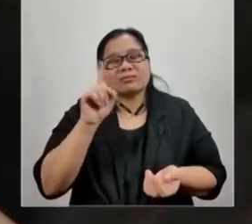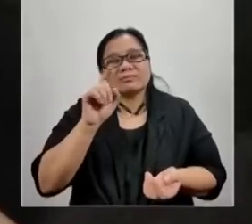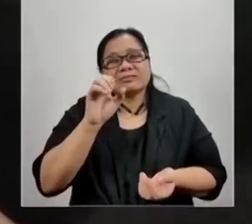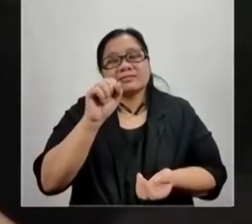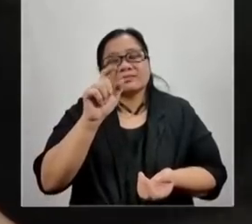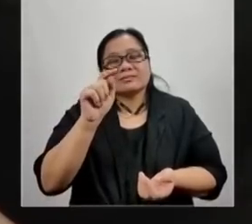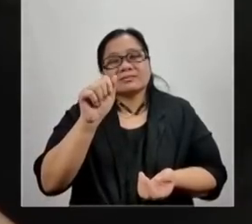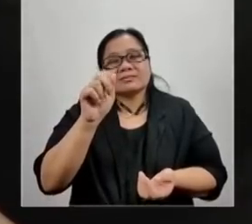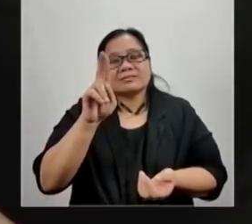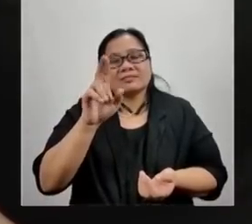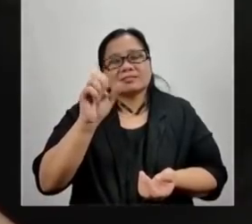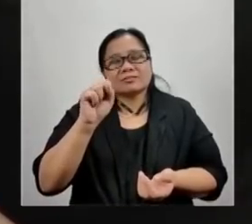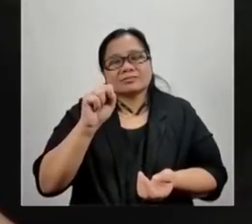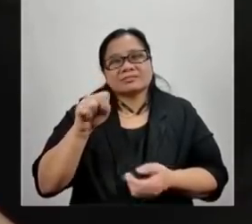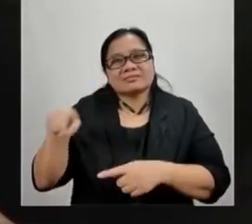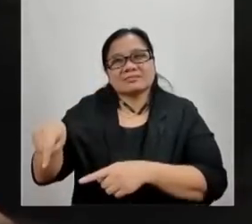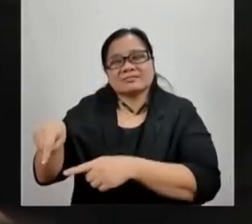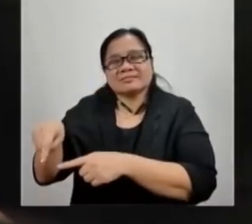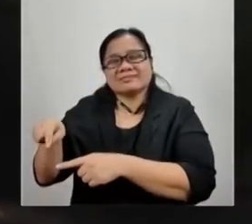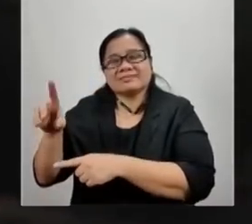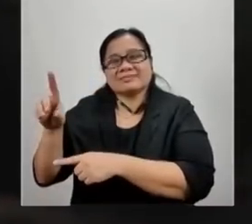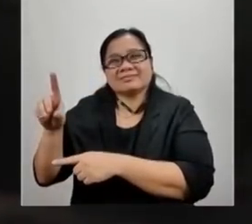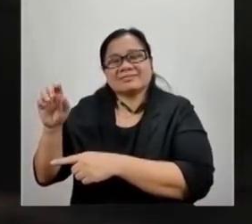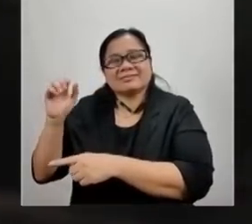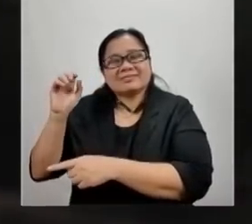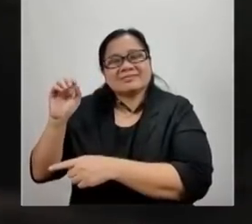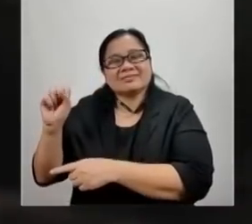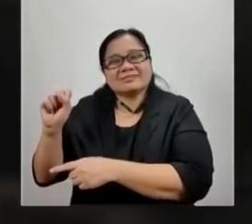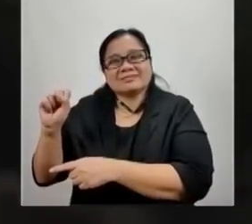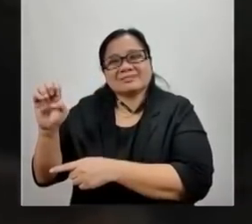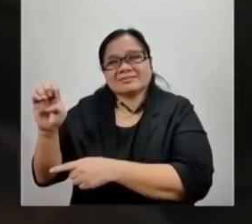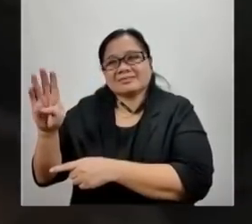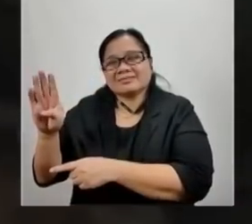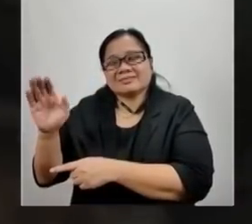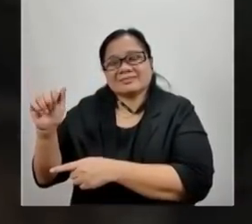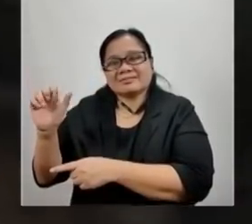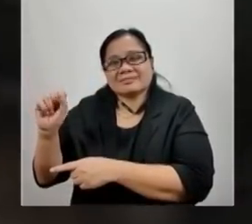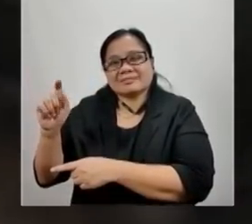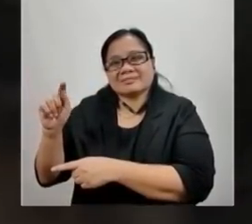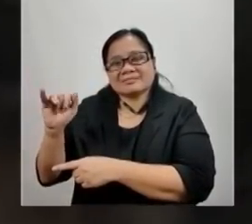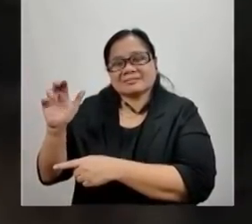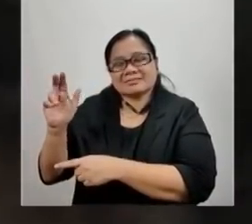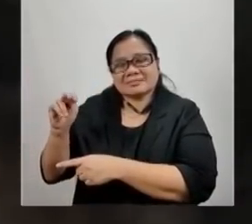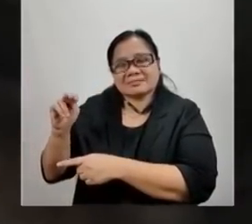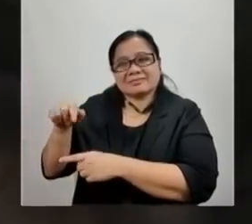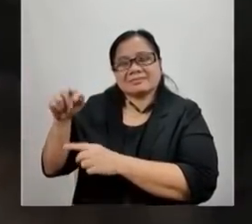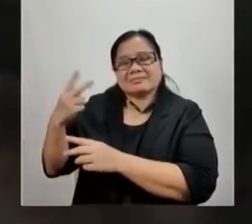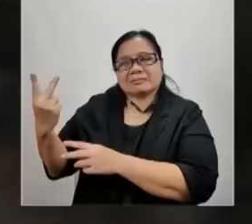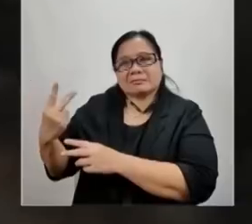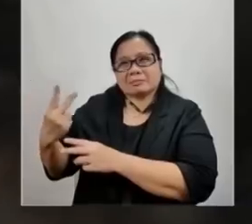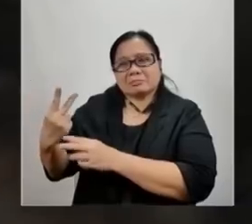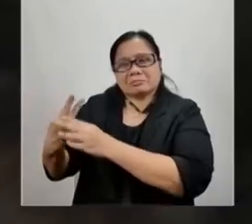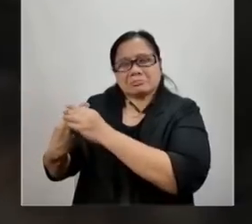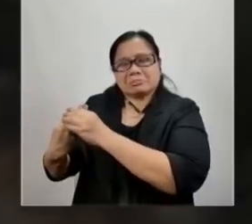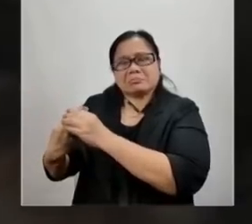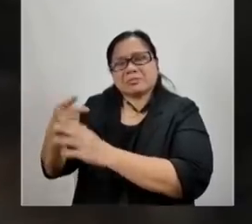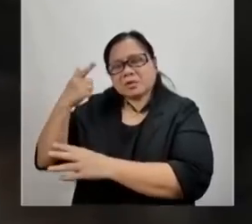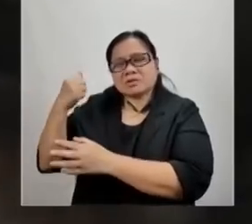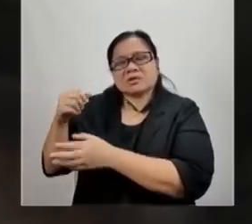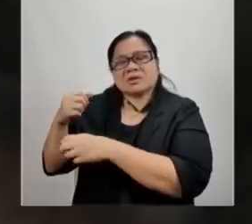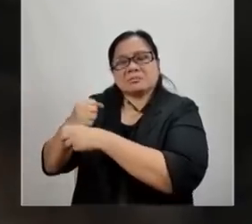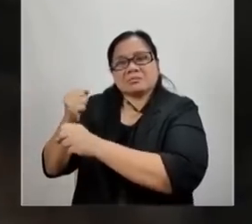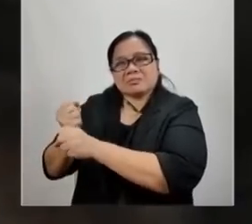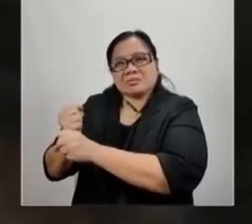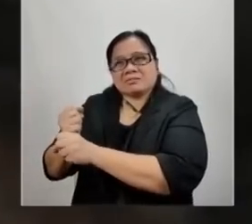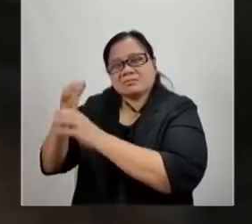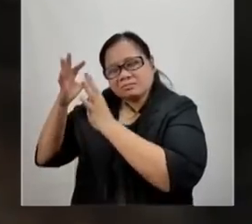itong si SRA Administrator, knowing na nagkaroon nga ng ganitong parang glitches dito sa ginawa nilang resolution.